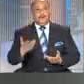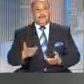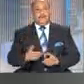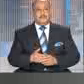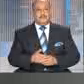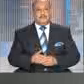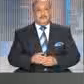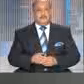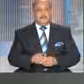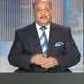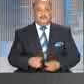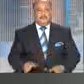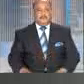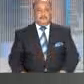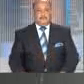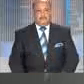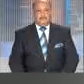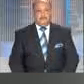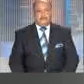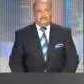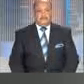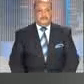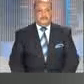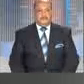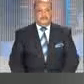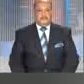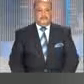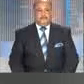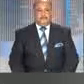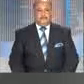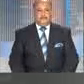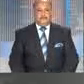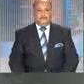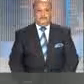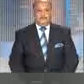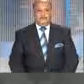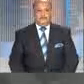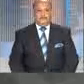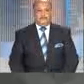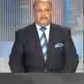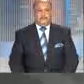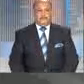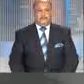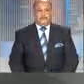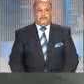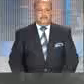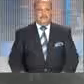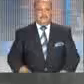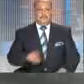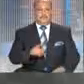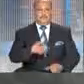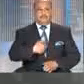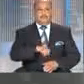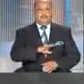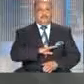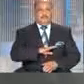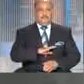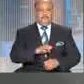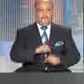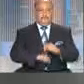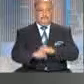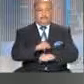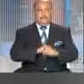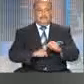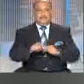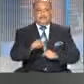الأشغال. مشروع هذا قداش باش يرجع بالنفع للولايتين هذوما، وكانت حملة ناجحة وجمعنا فيها ما يقارب 23 ألف